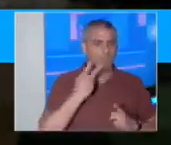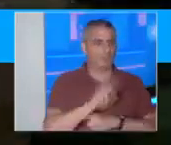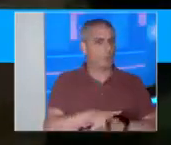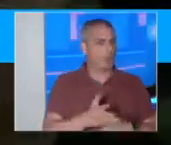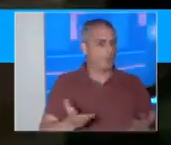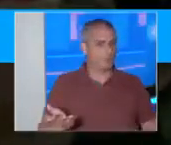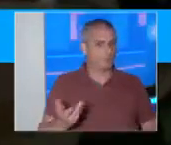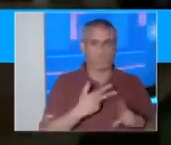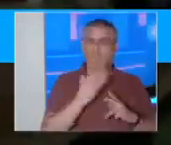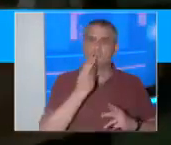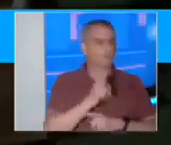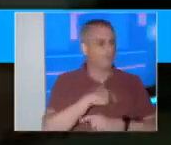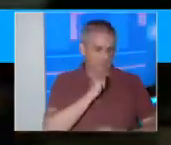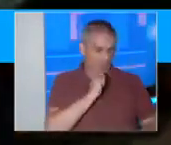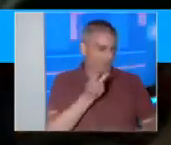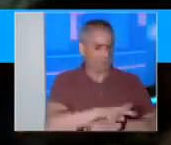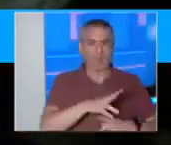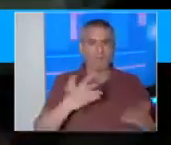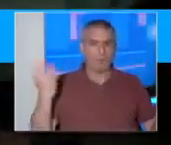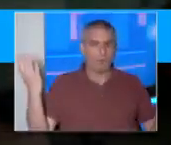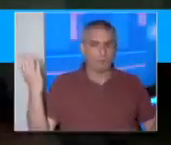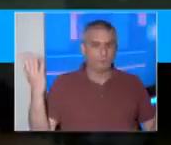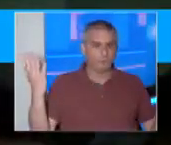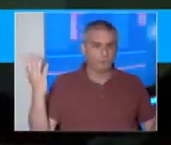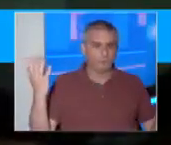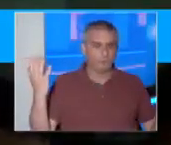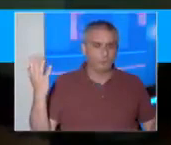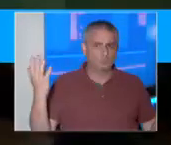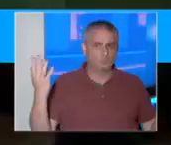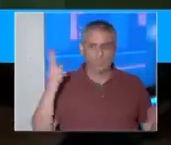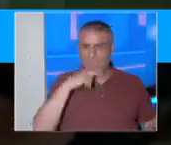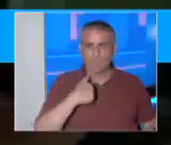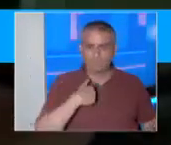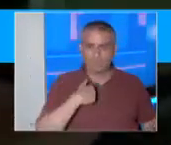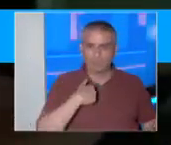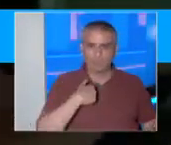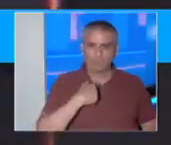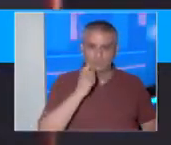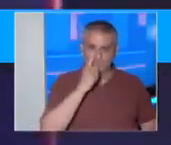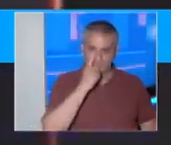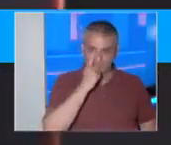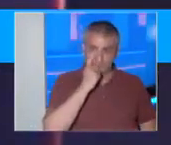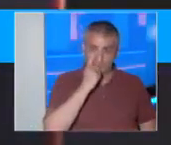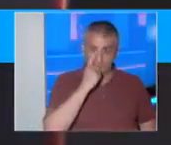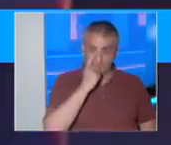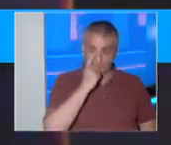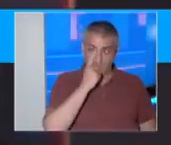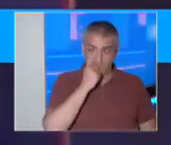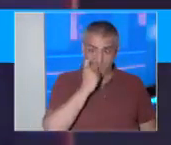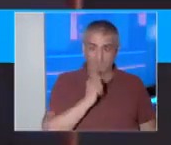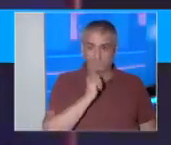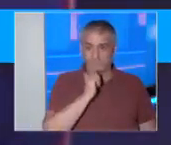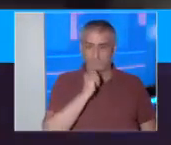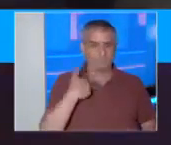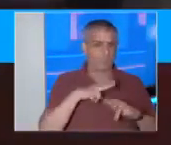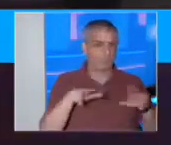זה טוב שיהודים מתים, לא רוצה למות! כן. אבא שלי ברח מאוסטריה, אבא שלי סיים את ששת הימים ביום כיפור. לא רוצה להיות